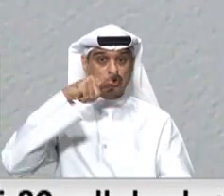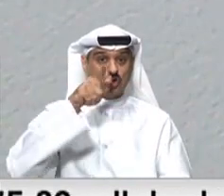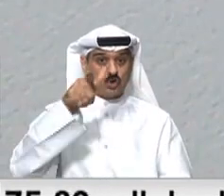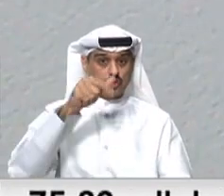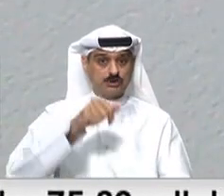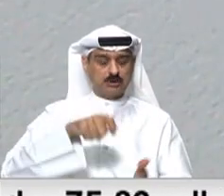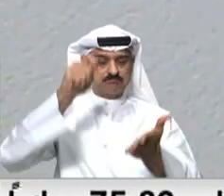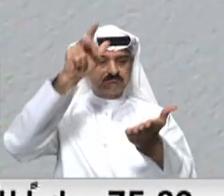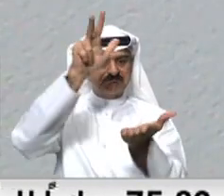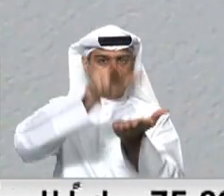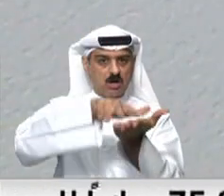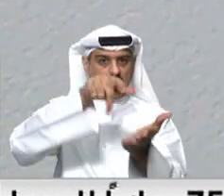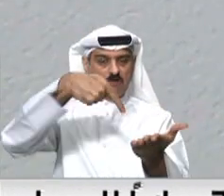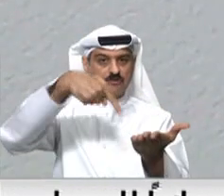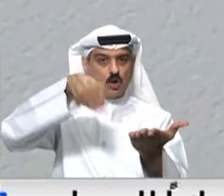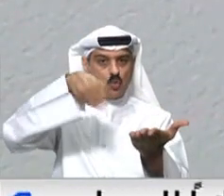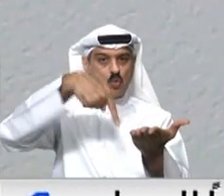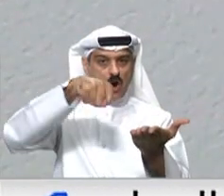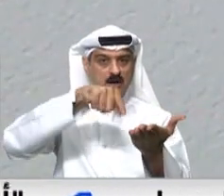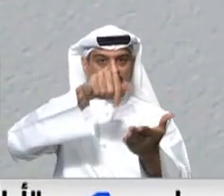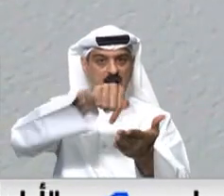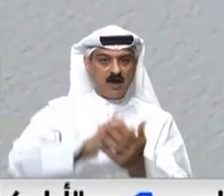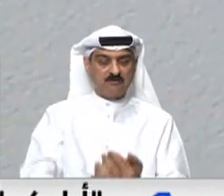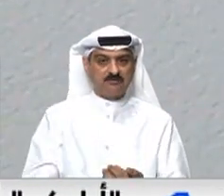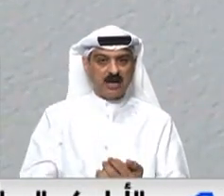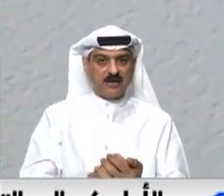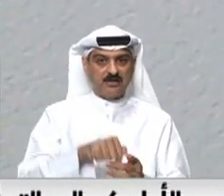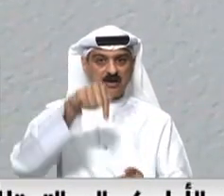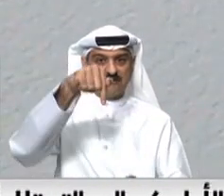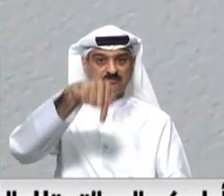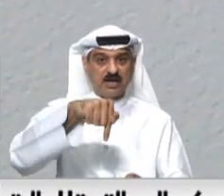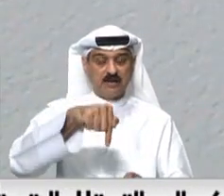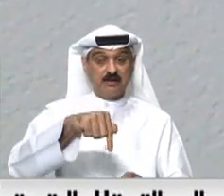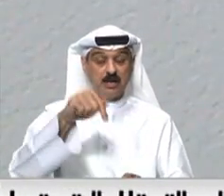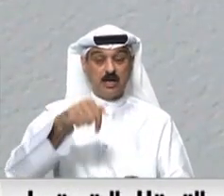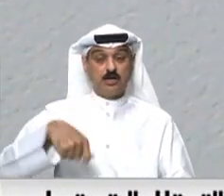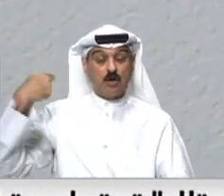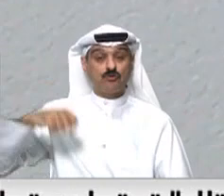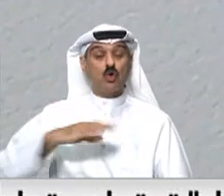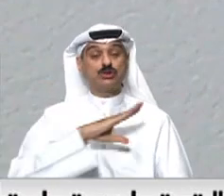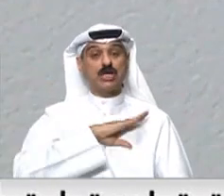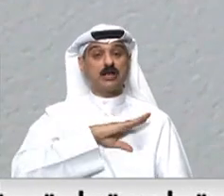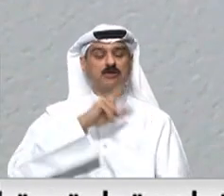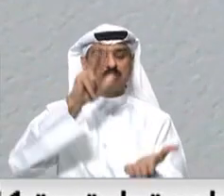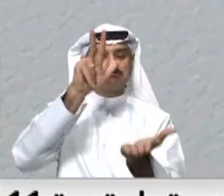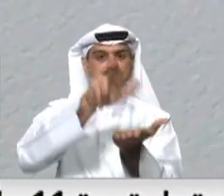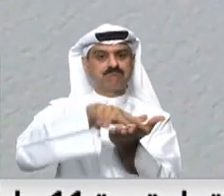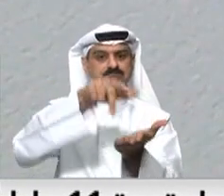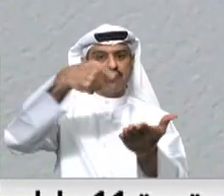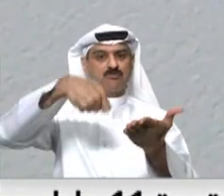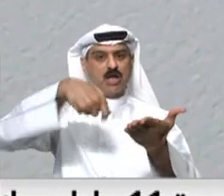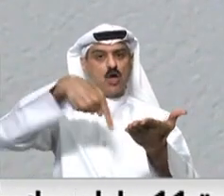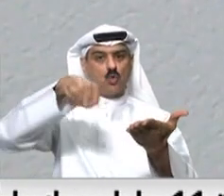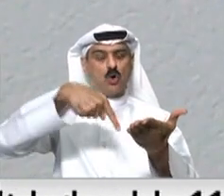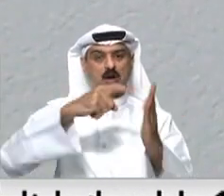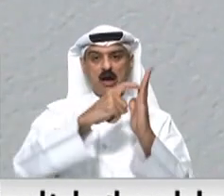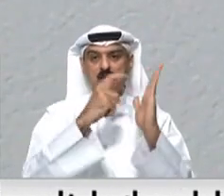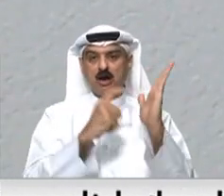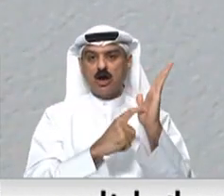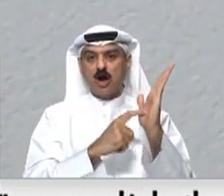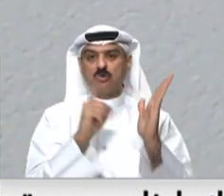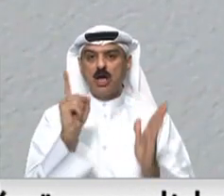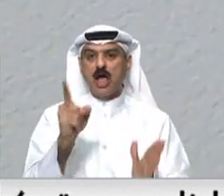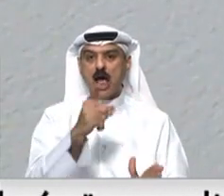وكانت روسيا قد وقعت مؤخرا عقدا طبعا من خلال وزارة الدفاع الروسية، قامت بتوقيع عقد مع هذه القوات التي